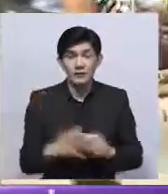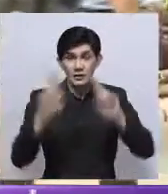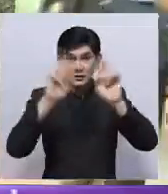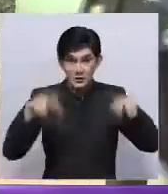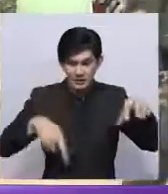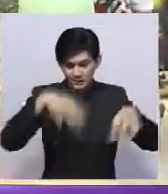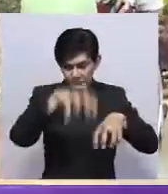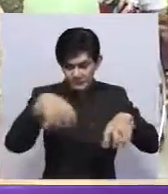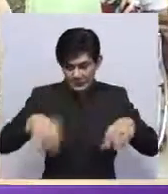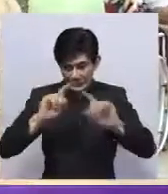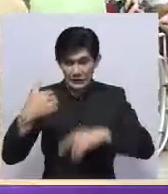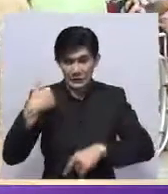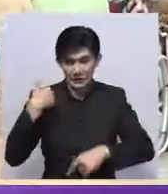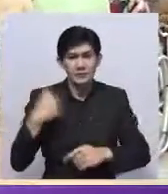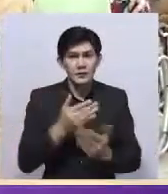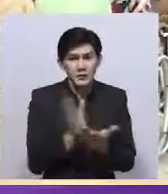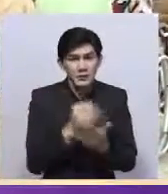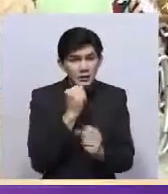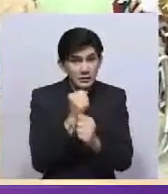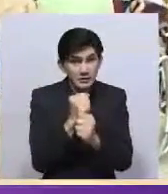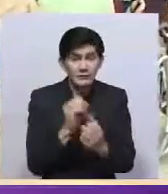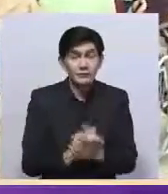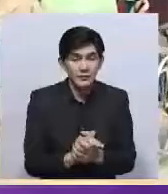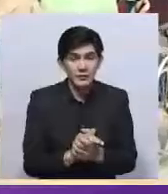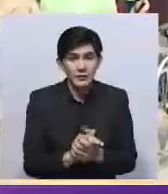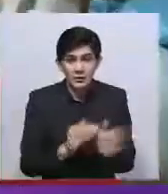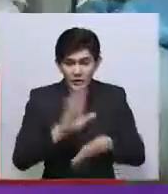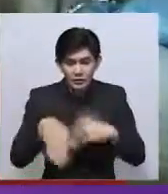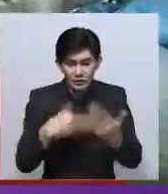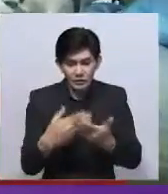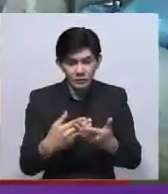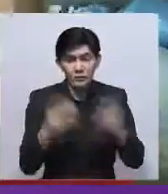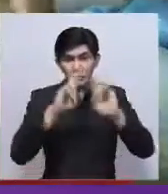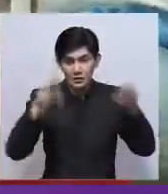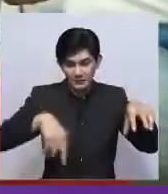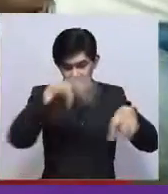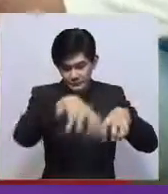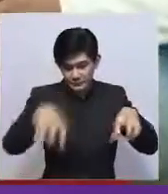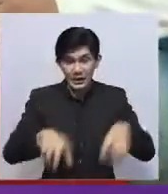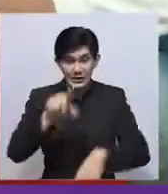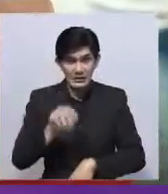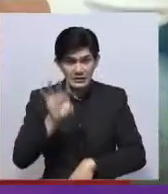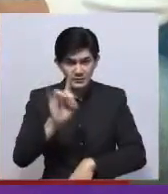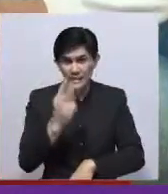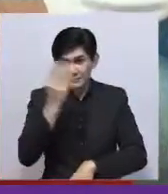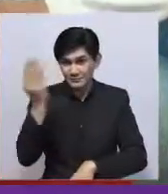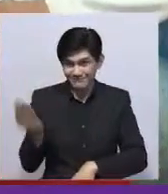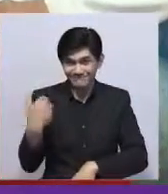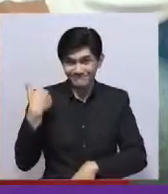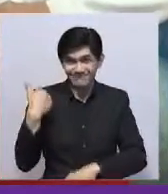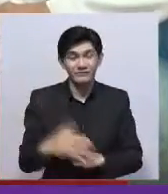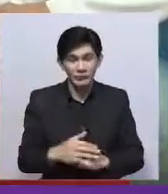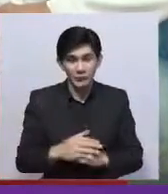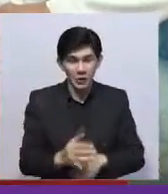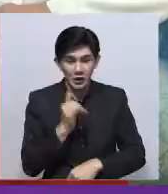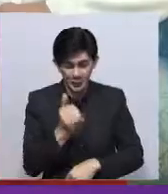าในพระบรมวงศานุวงศ์และร้านค้ารับเชิญมีทั้งหมด28ร้านด้วยกันค่ะเนี่ยที่คุณผู้ชมเห็นเนี่ยนะคะคือ